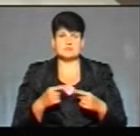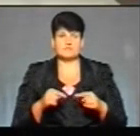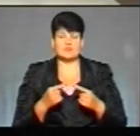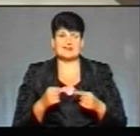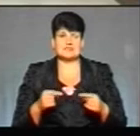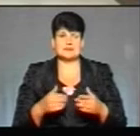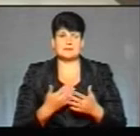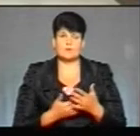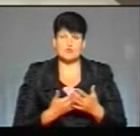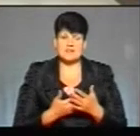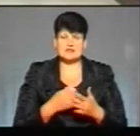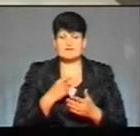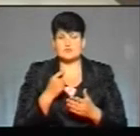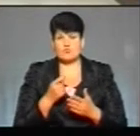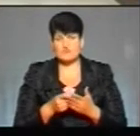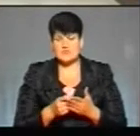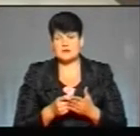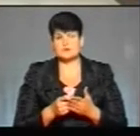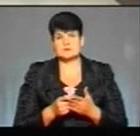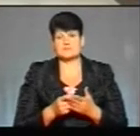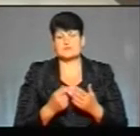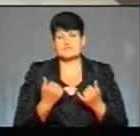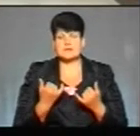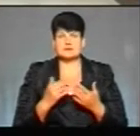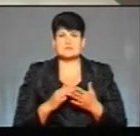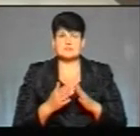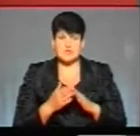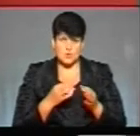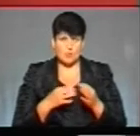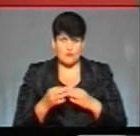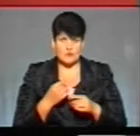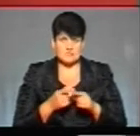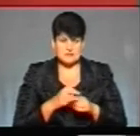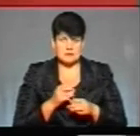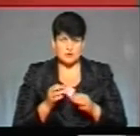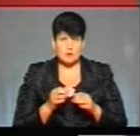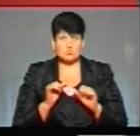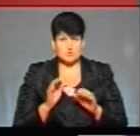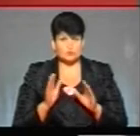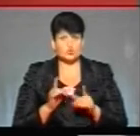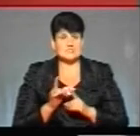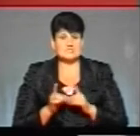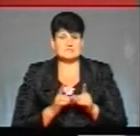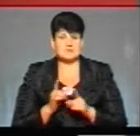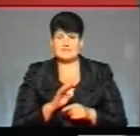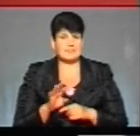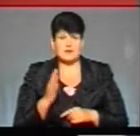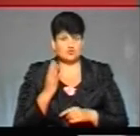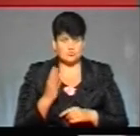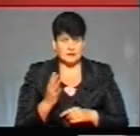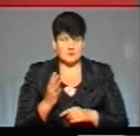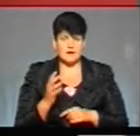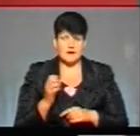так, відповідальності. Тобто ще на стані обговорення цей проект, можливо, бути зміни не 4 райони,